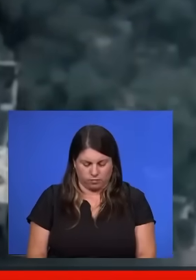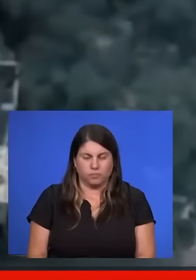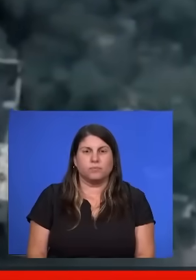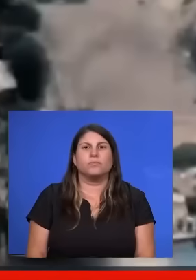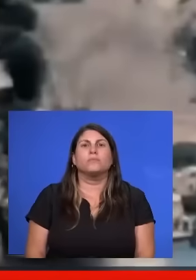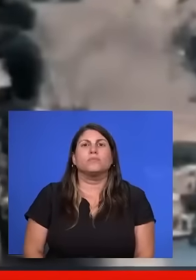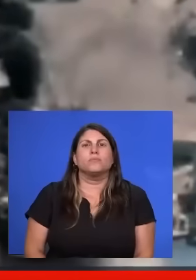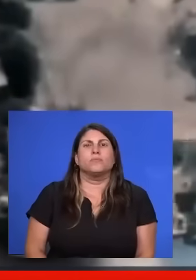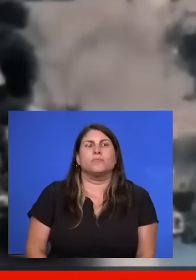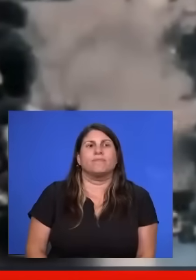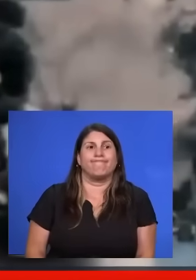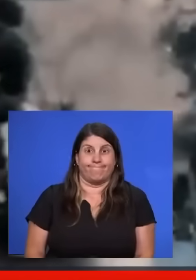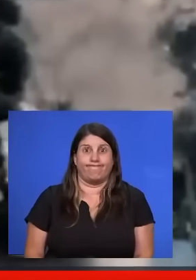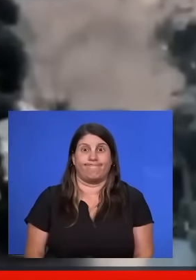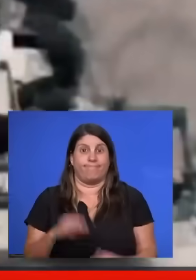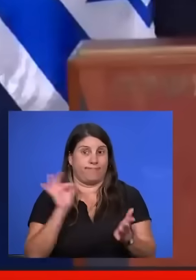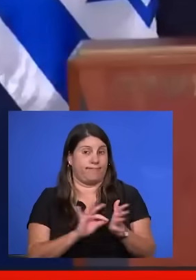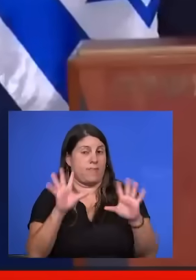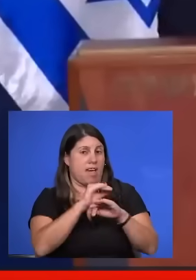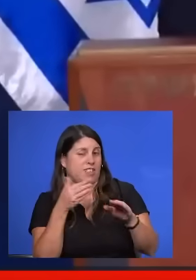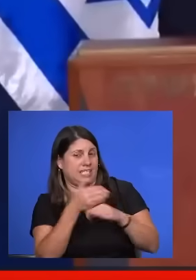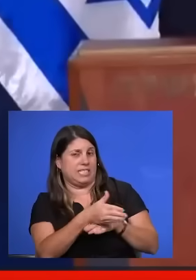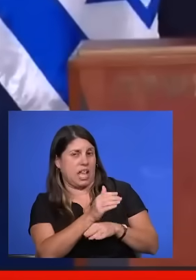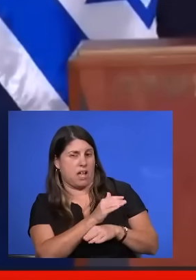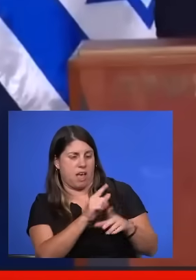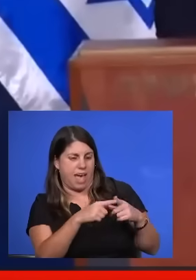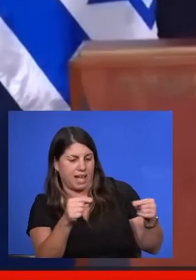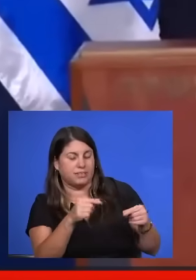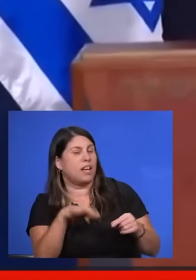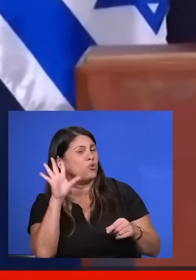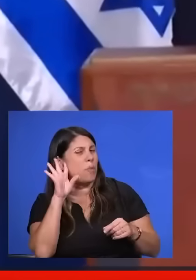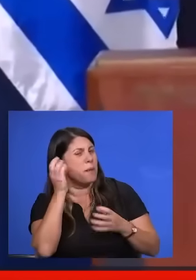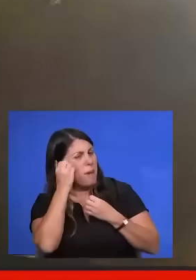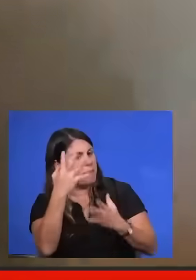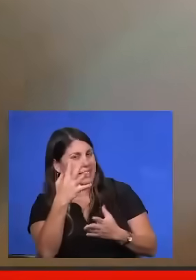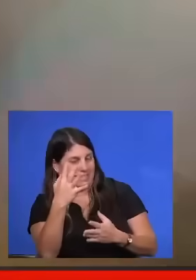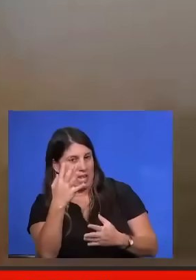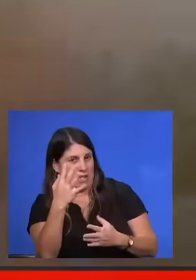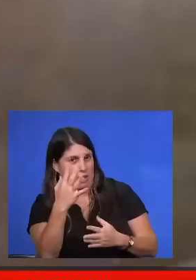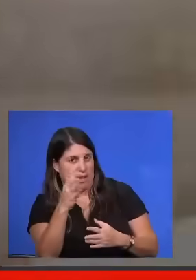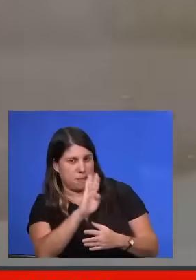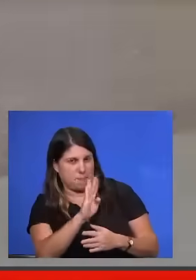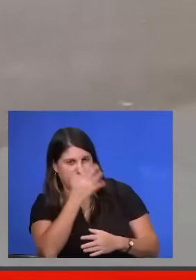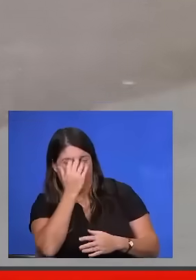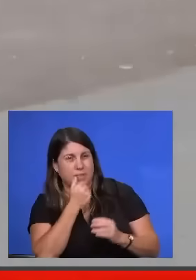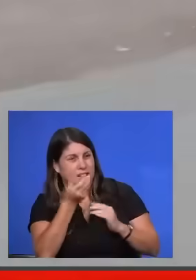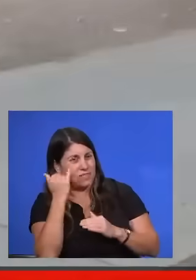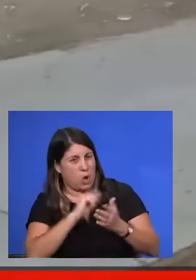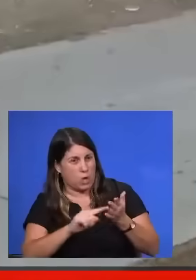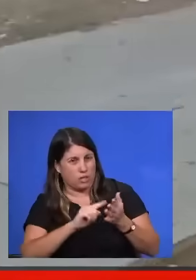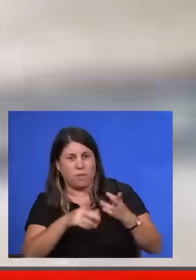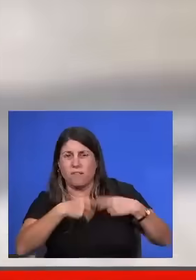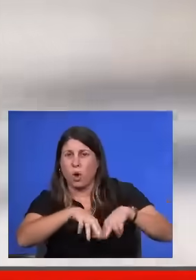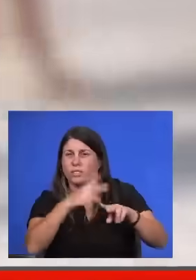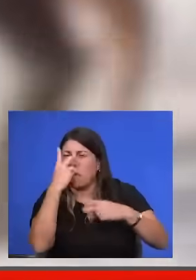ערב הכניסה לעזה, כששומעים את המסר של נתניהו לחמאס מלפני חודשים בודדים וחוזרים למראות ולקולות